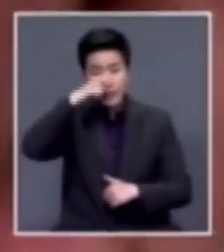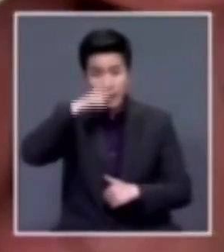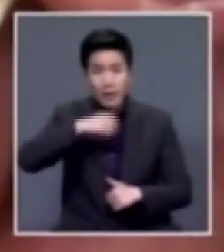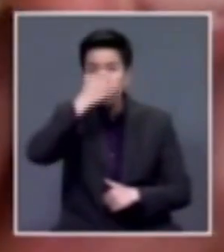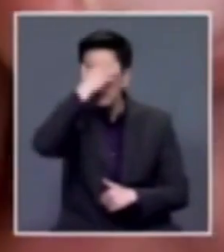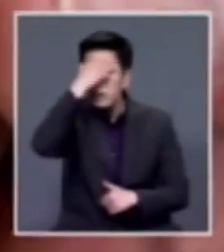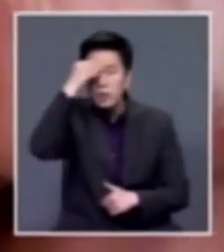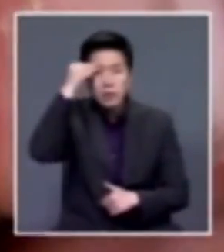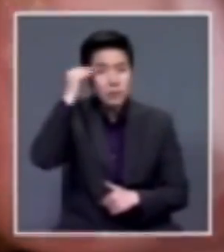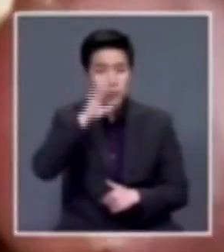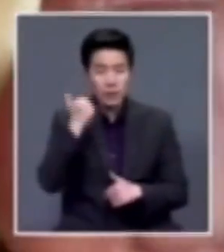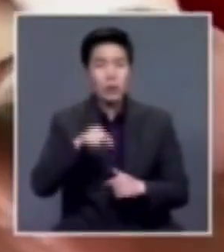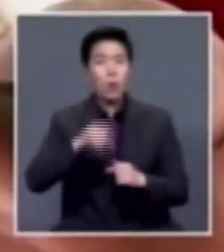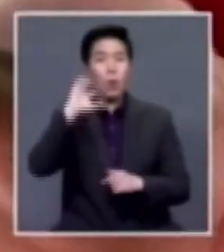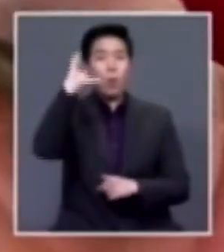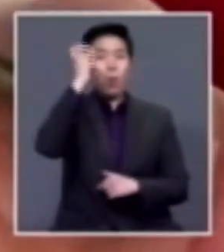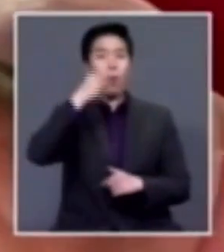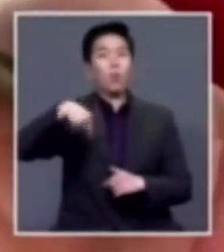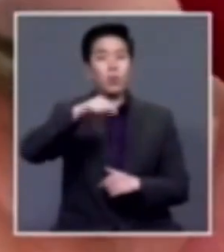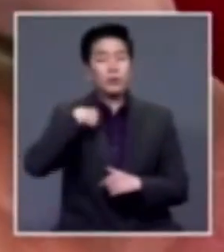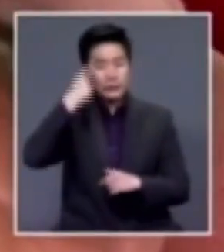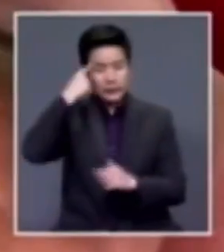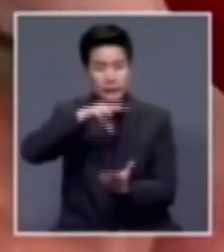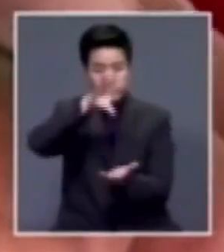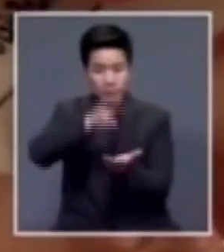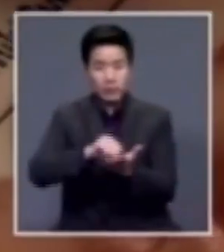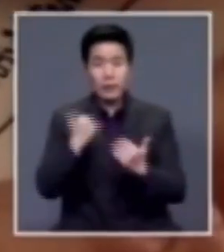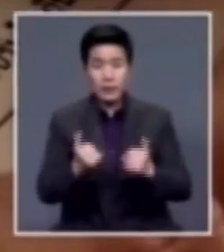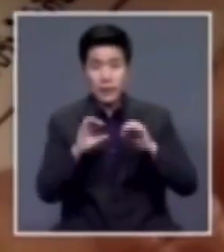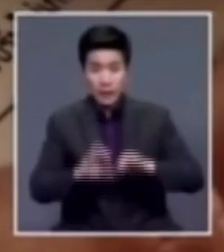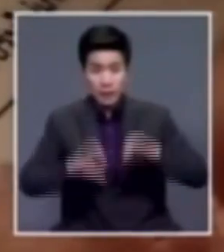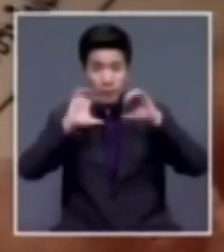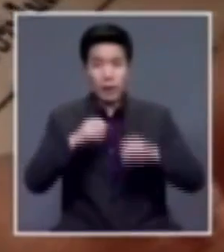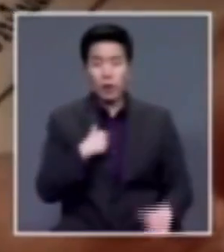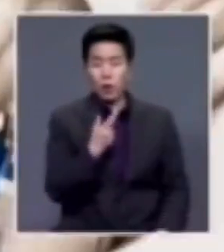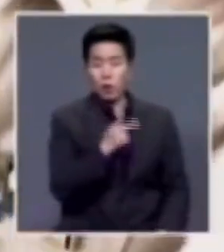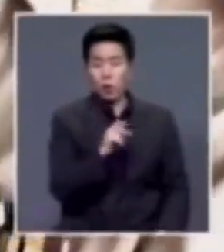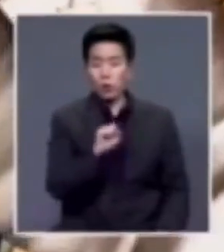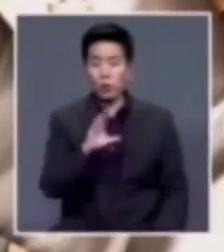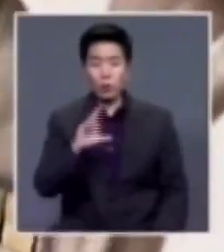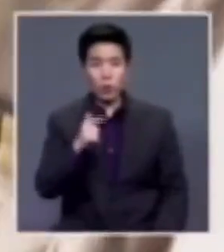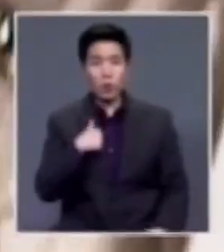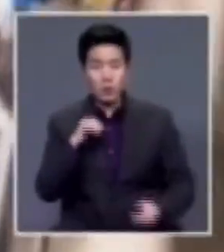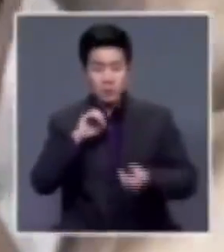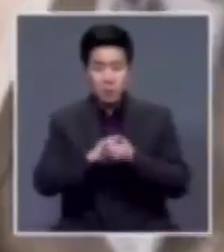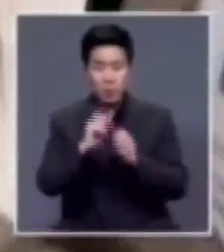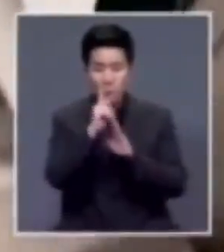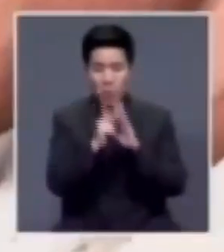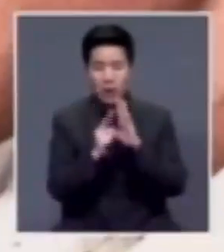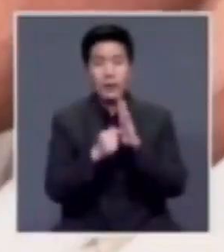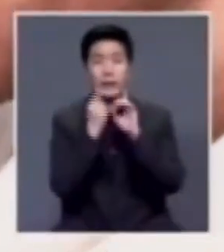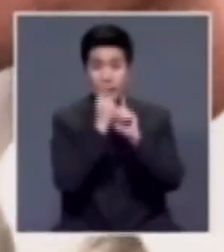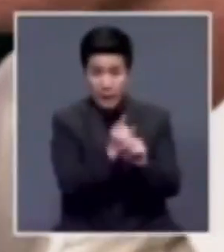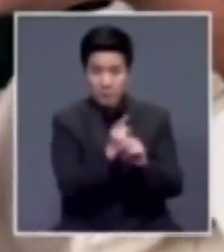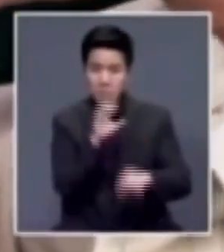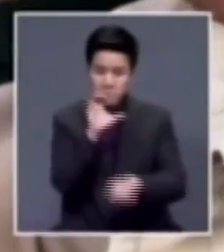จะลืมไปแล้วนะครับแต่ประชาคมโลกก็ได้จารึกว่ารัฐบาลนี้และคสช.ได้ใช้ความพยายามทั้งในการบังคับใช้กฎหมายอย่างเคร่งครัด